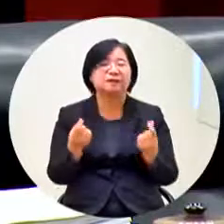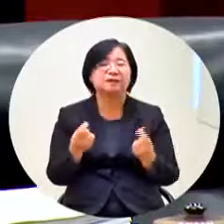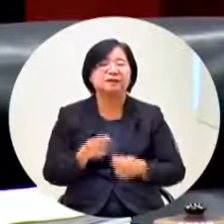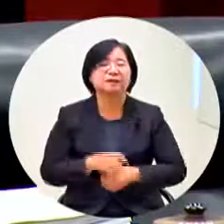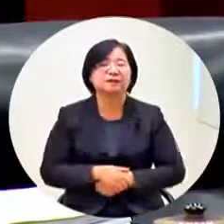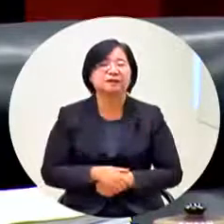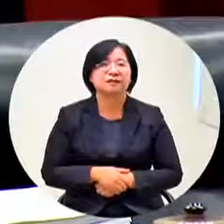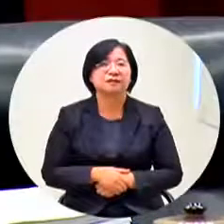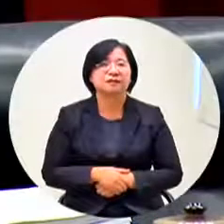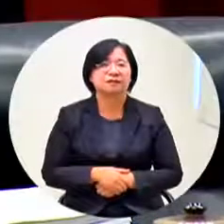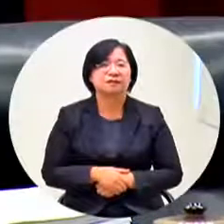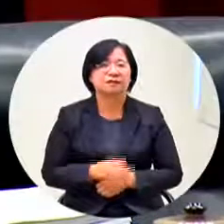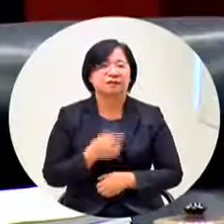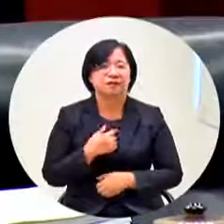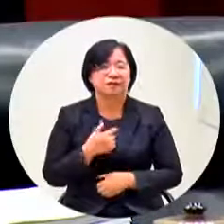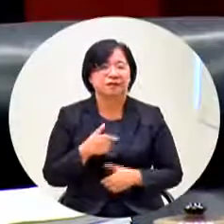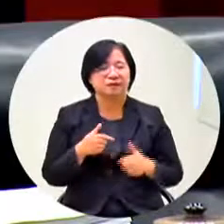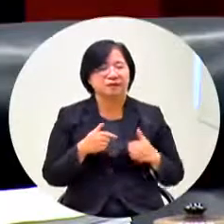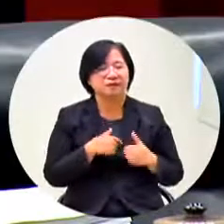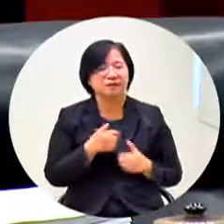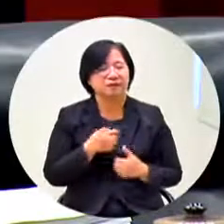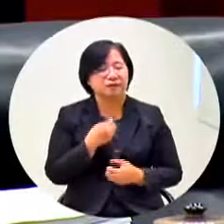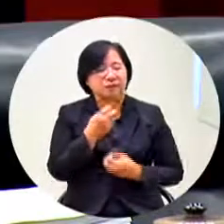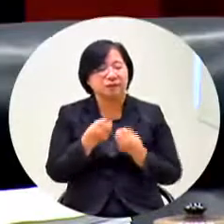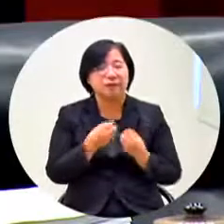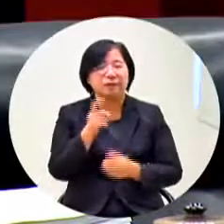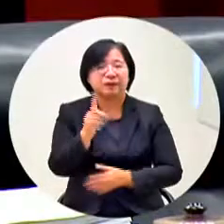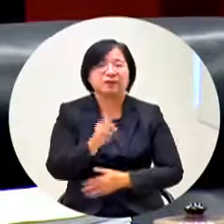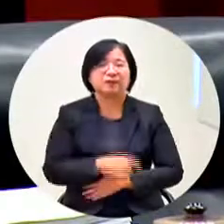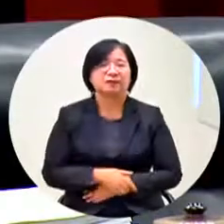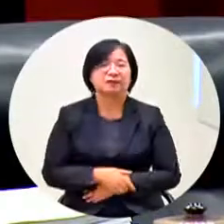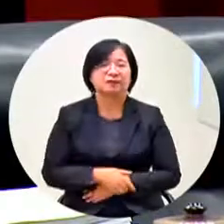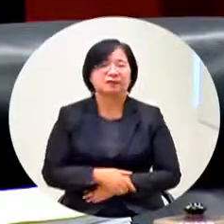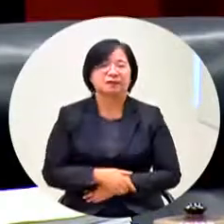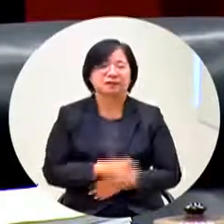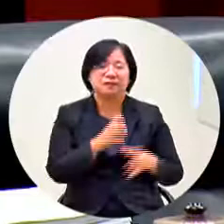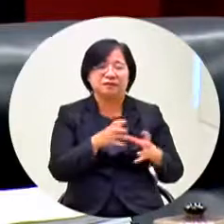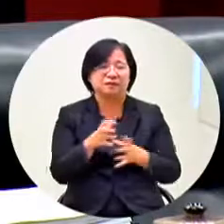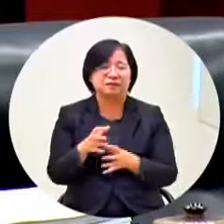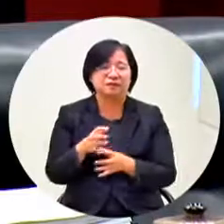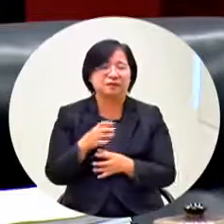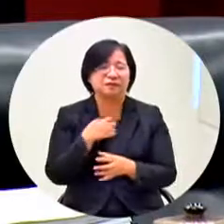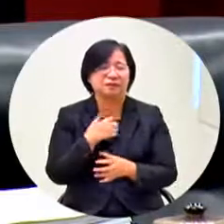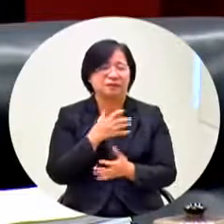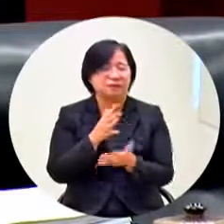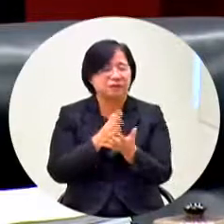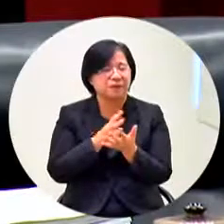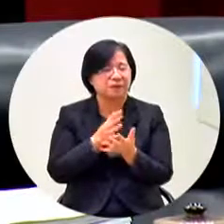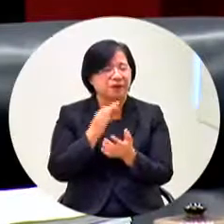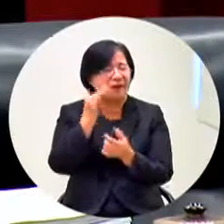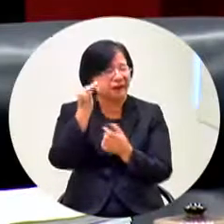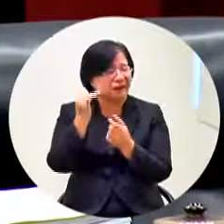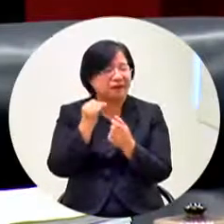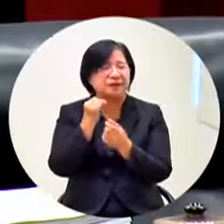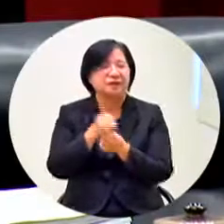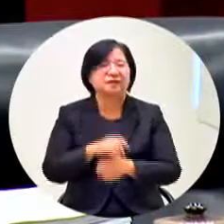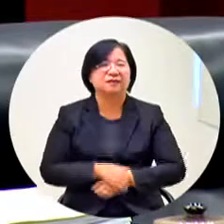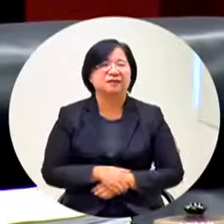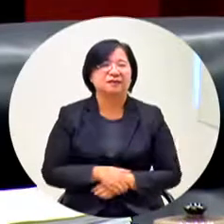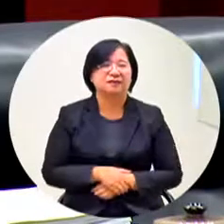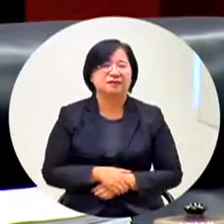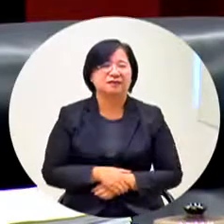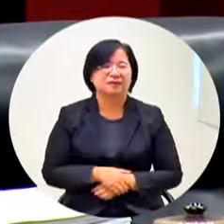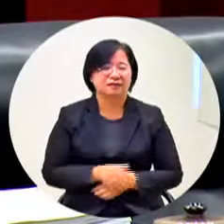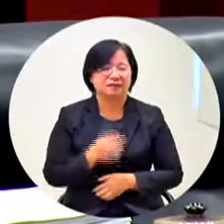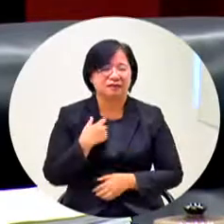的有感而发，我要在这边必须讲，很多的建设讲了 N 年了，我一句话拍天跟告不回家啦，从